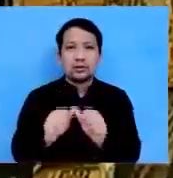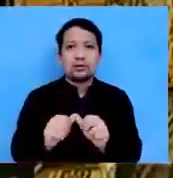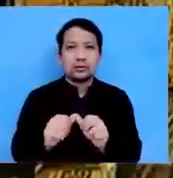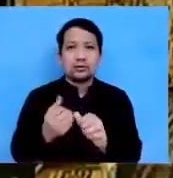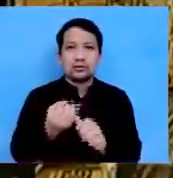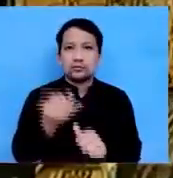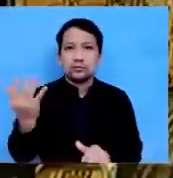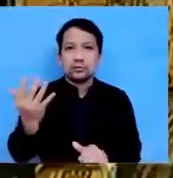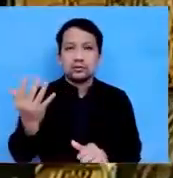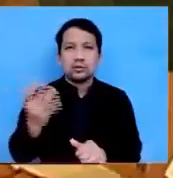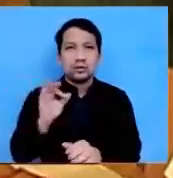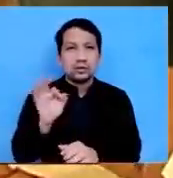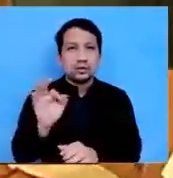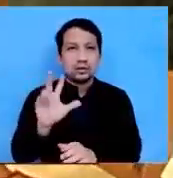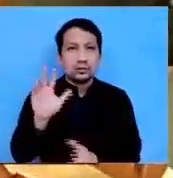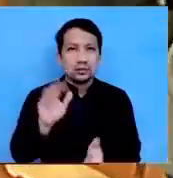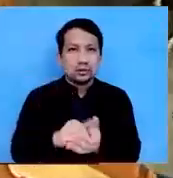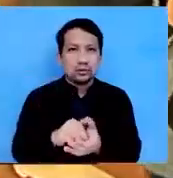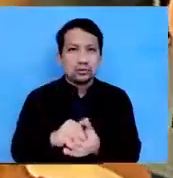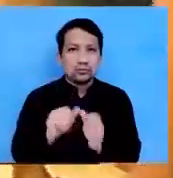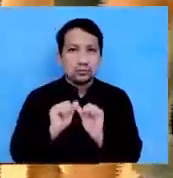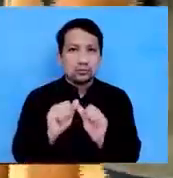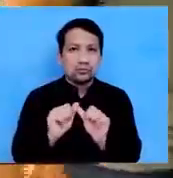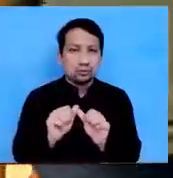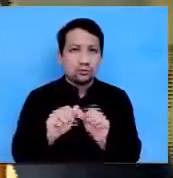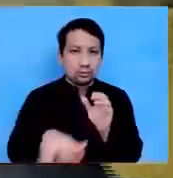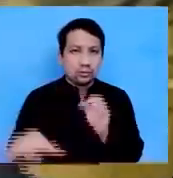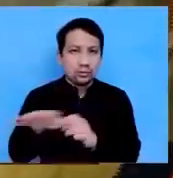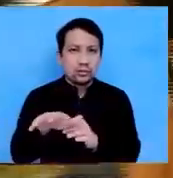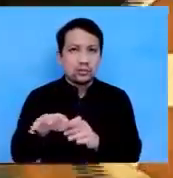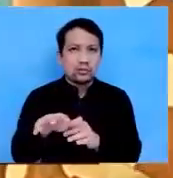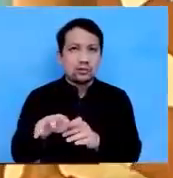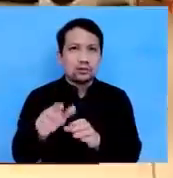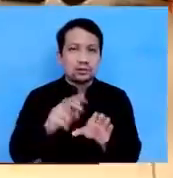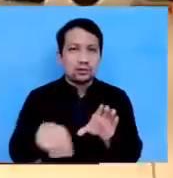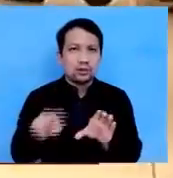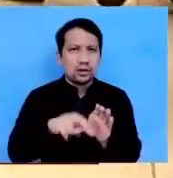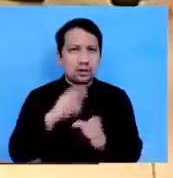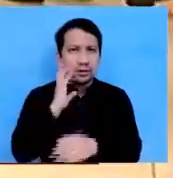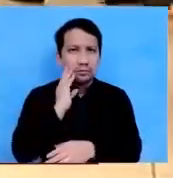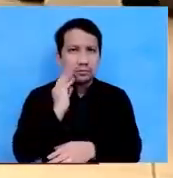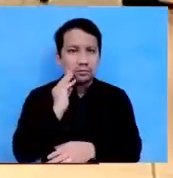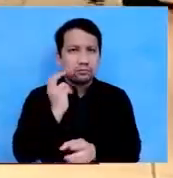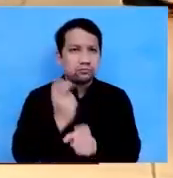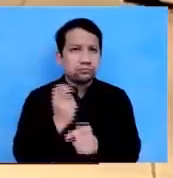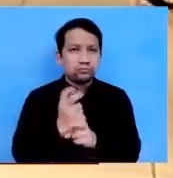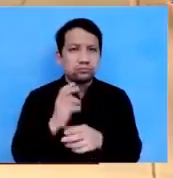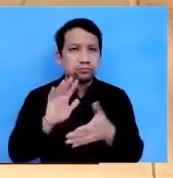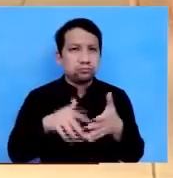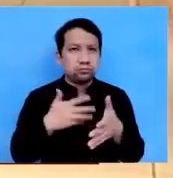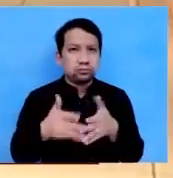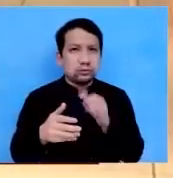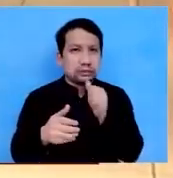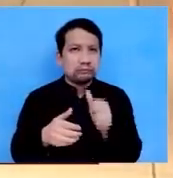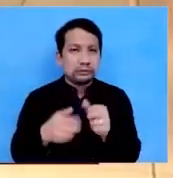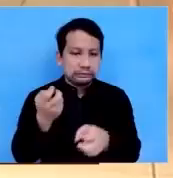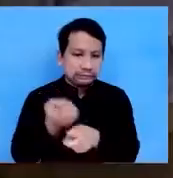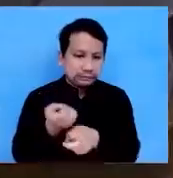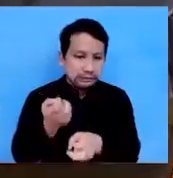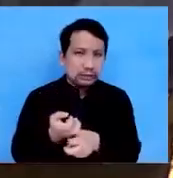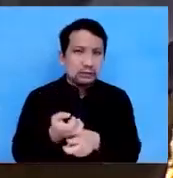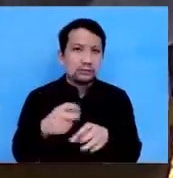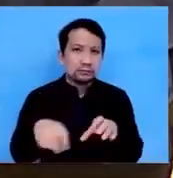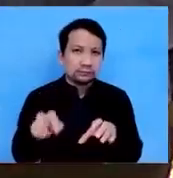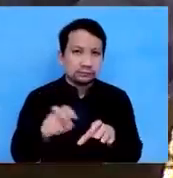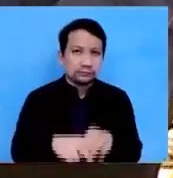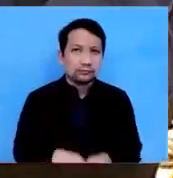higit 93,000 ang mga pasahero sa terminal. Marami sa kanila, hindi nagkapag-online booking kaya nag-chance passenger na lang.